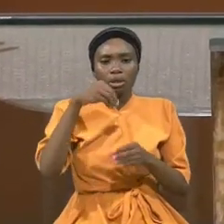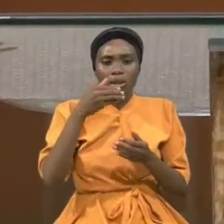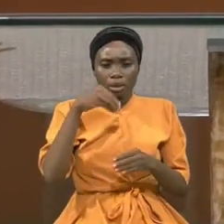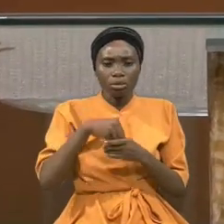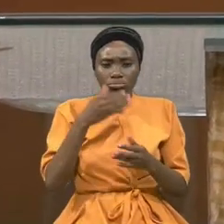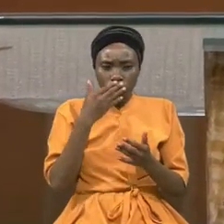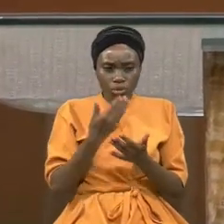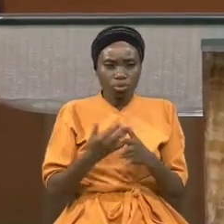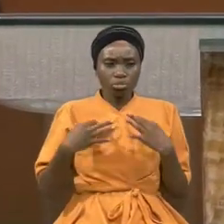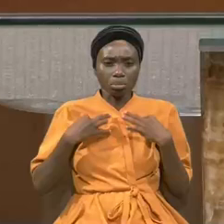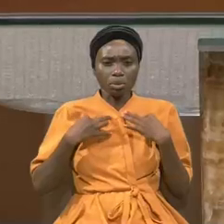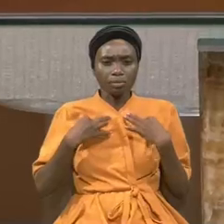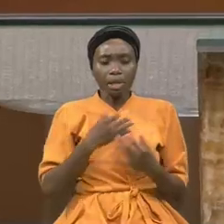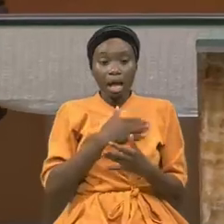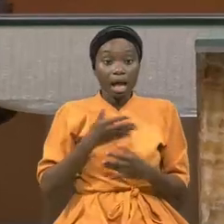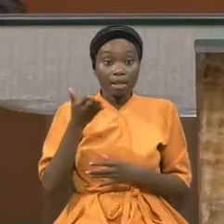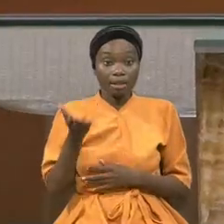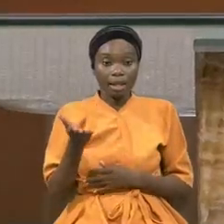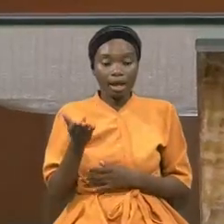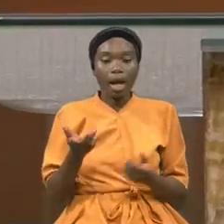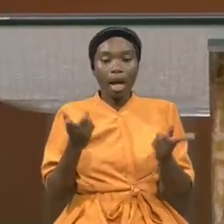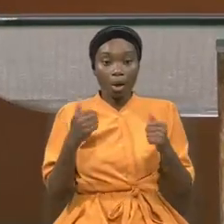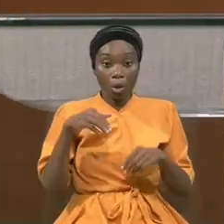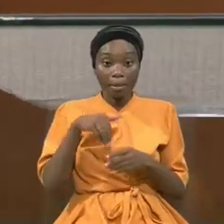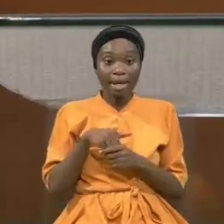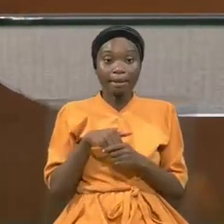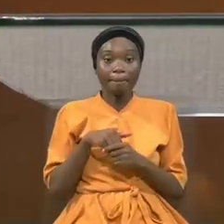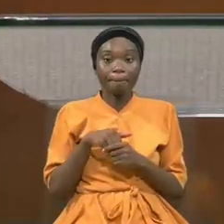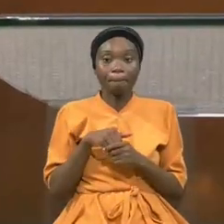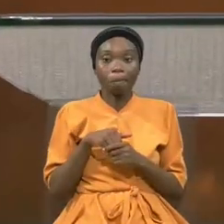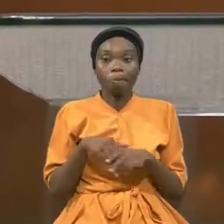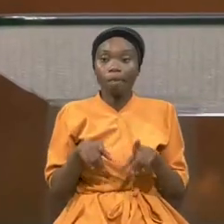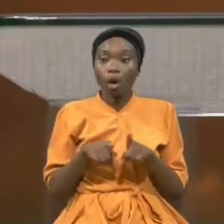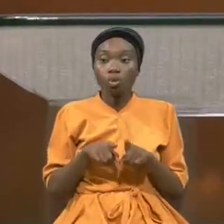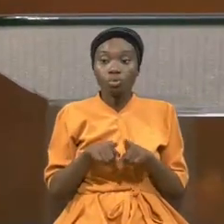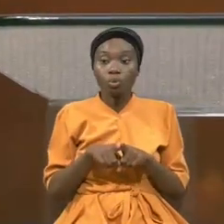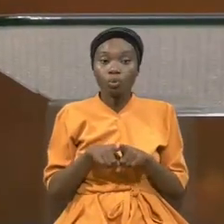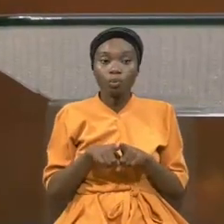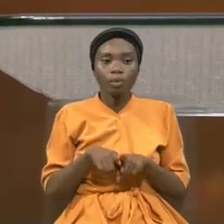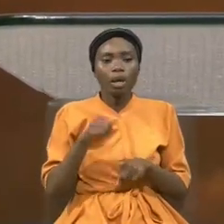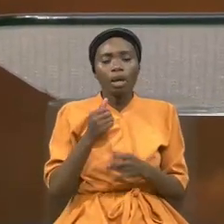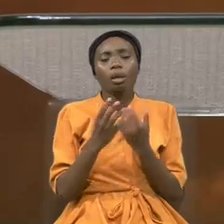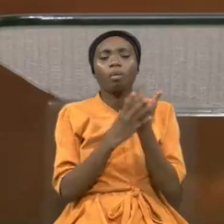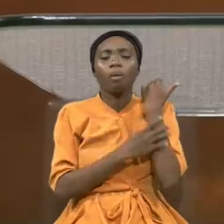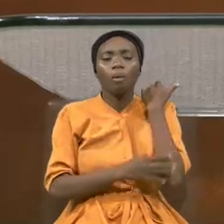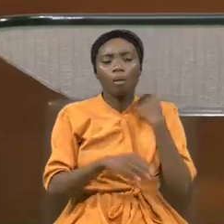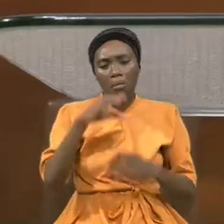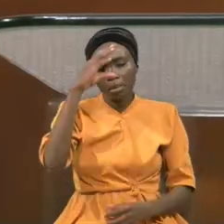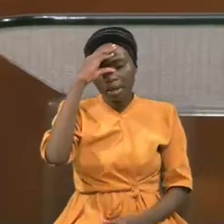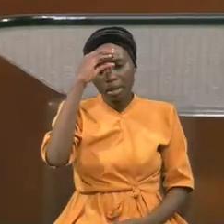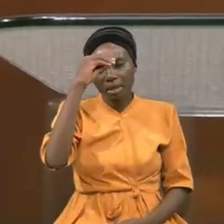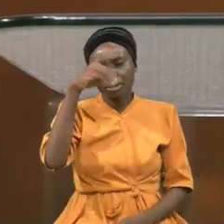anneau d'or et un habit magnifique, et qu'il y entre aussi un pauvre